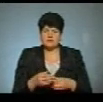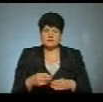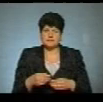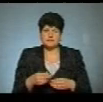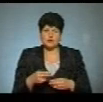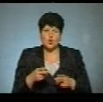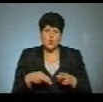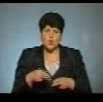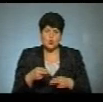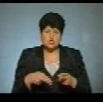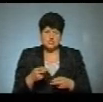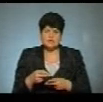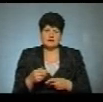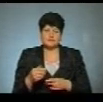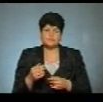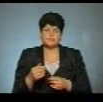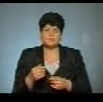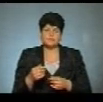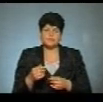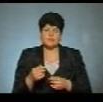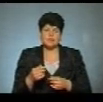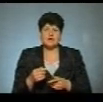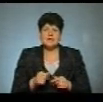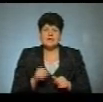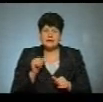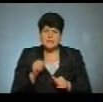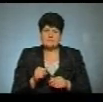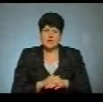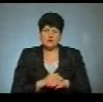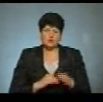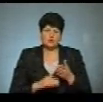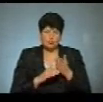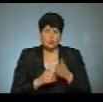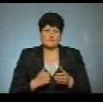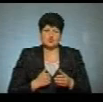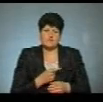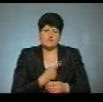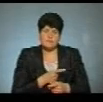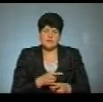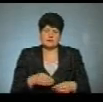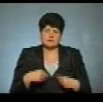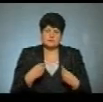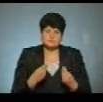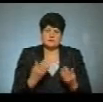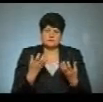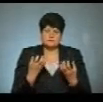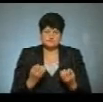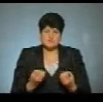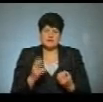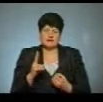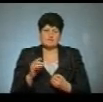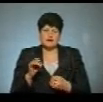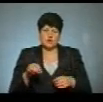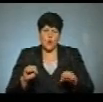кумулятивні ножі в хірургію. Окрім благодійної допомоги для військових медиків, волонтери передали на передову